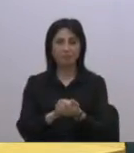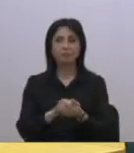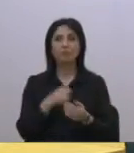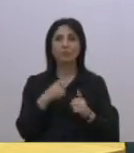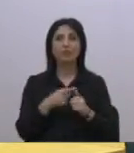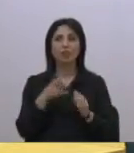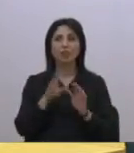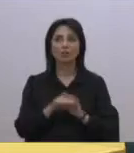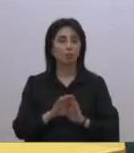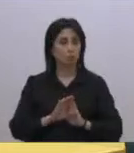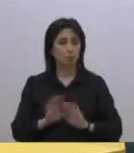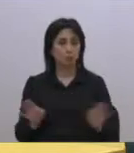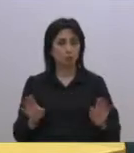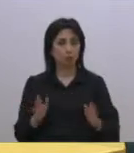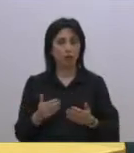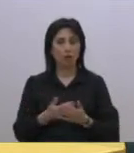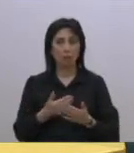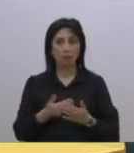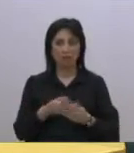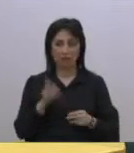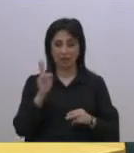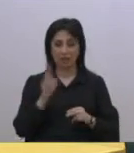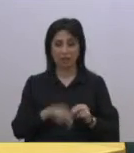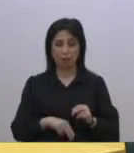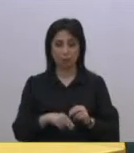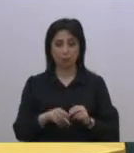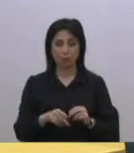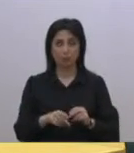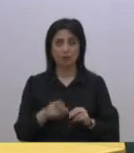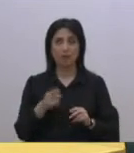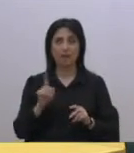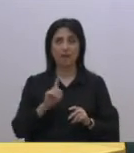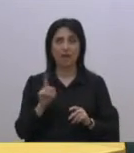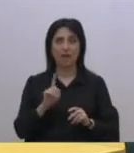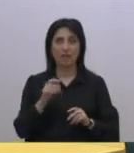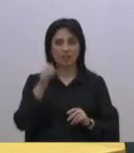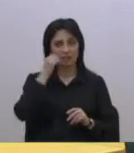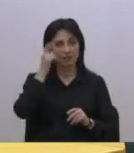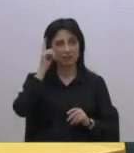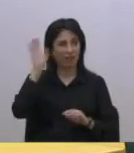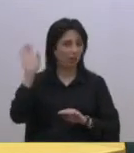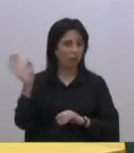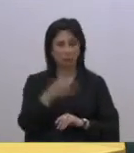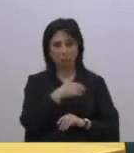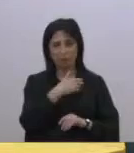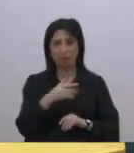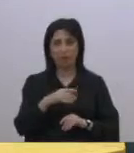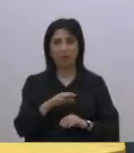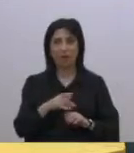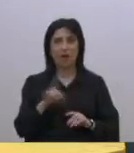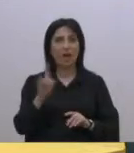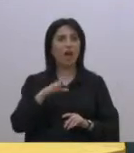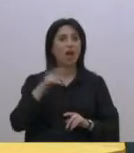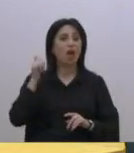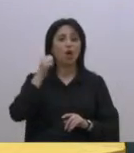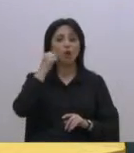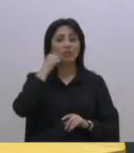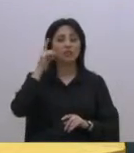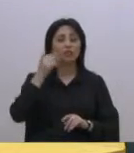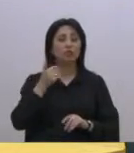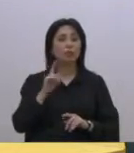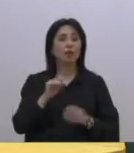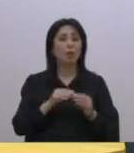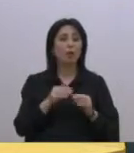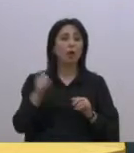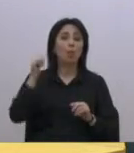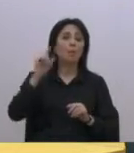რომ შე მორჩა ეს ამბავი, დასრულებულია ის რაღაცა ძველი, რაღაცა არც გავიაზრეთ კონკრეტულად რა იყო იმ ცხოვრებაში